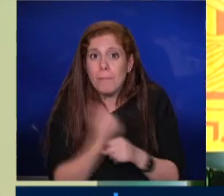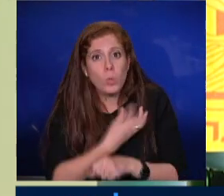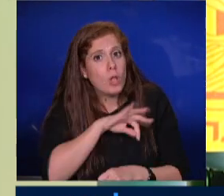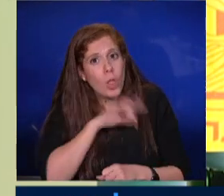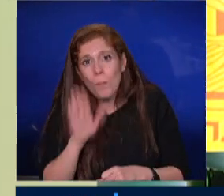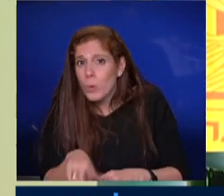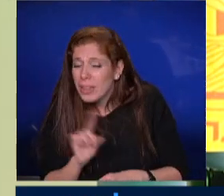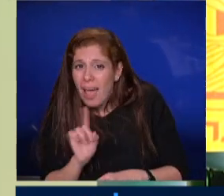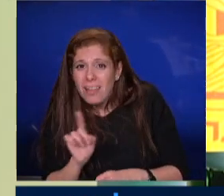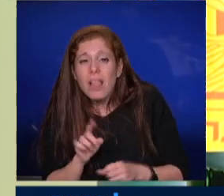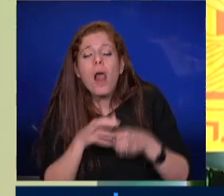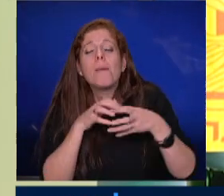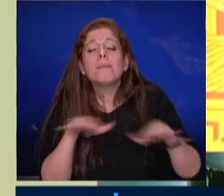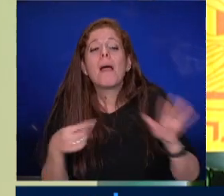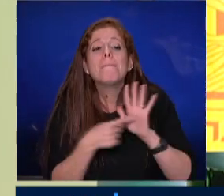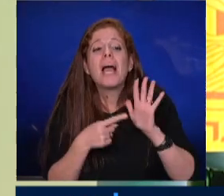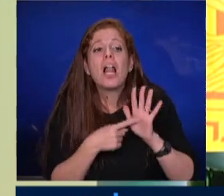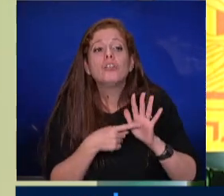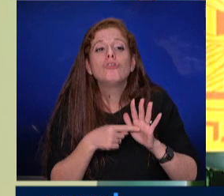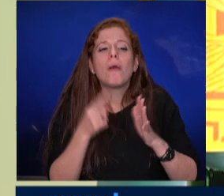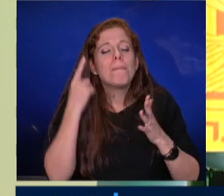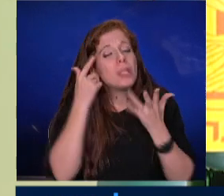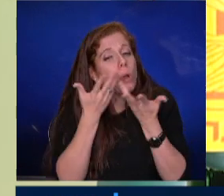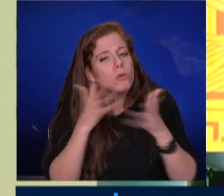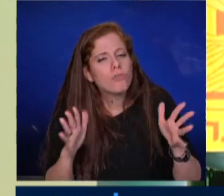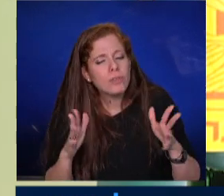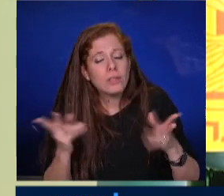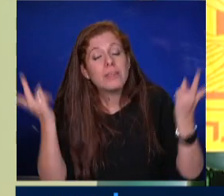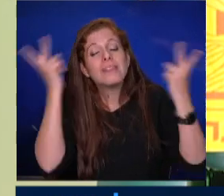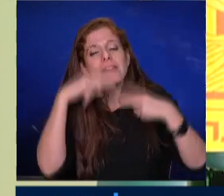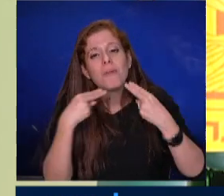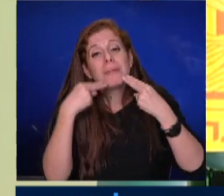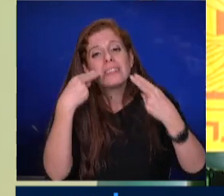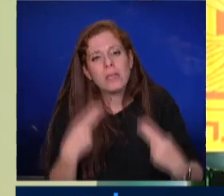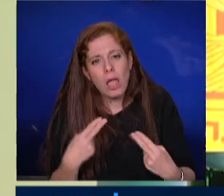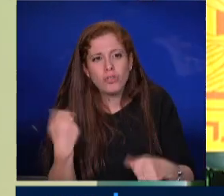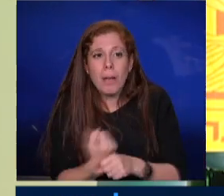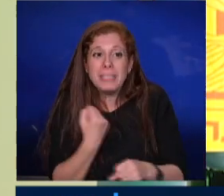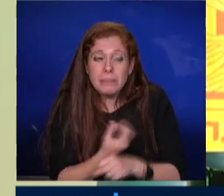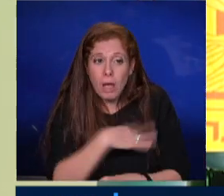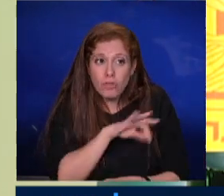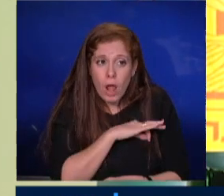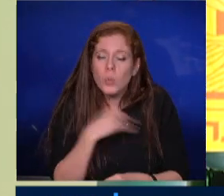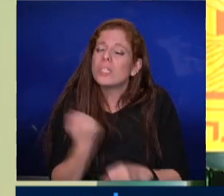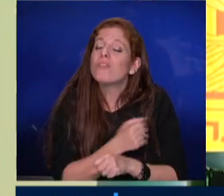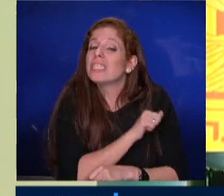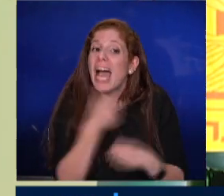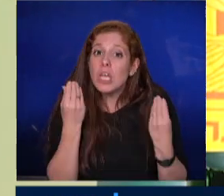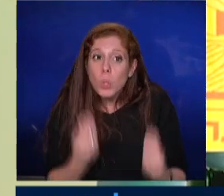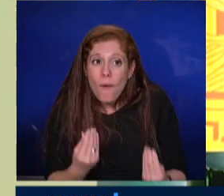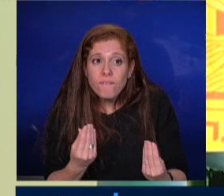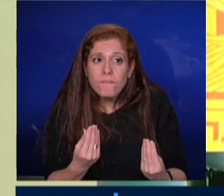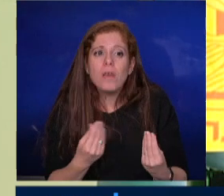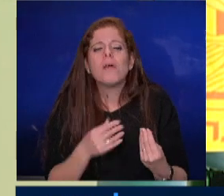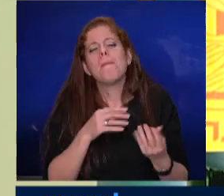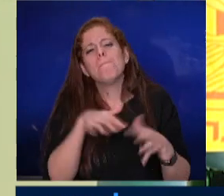הוא מתפרק משום שפתיחות מחשבתית הובילה למסקנה שמשימת הליבה שלנו תבוצע מיטבית במפוזר